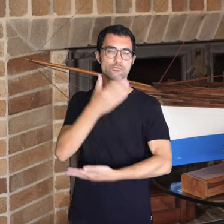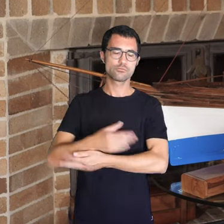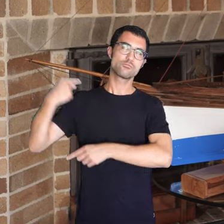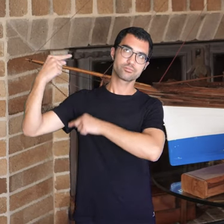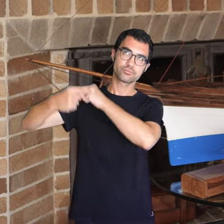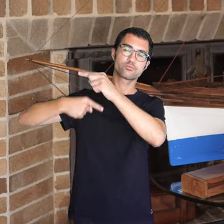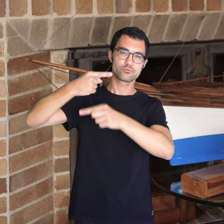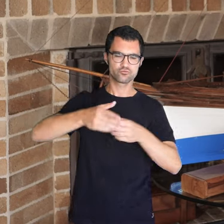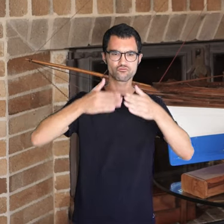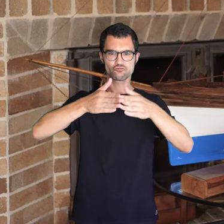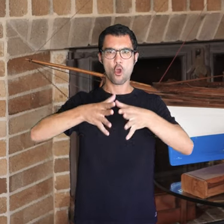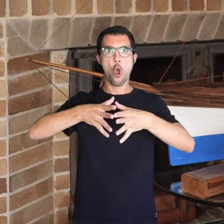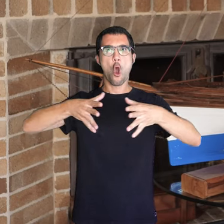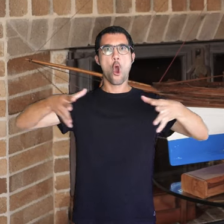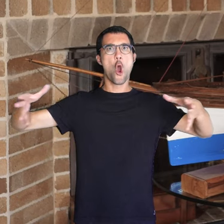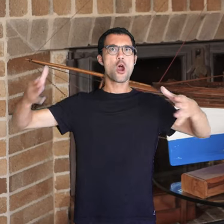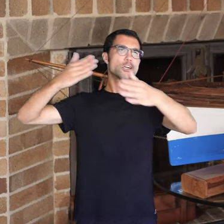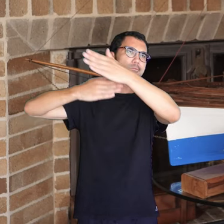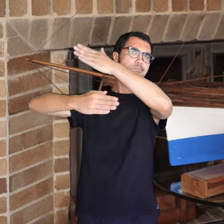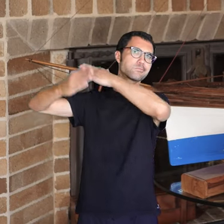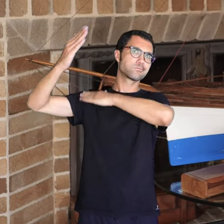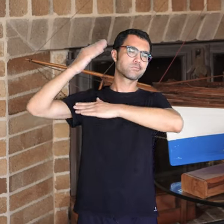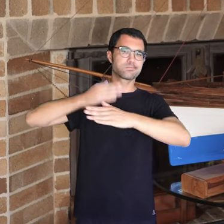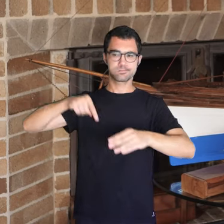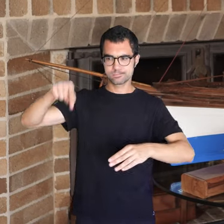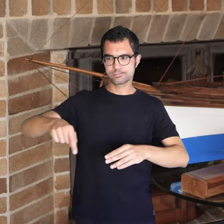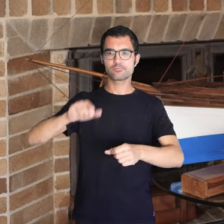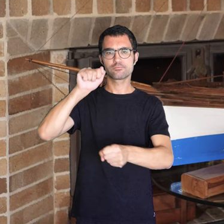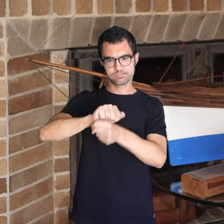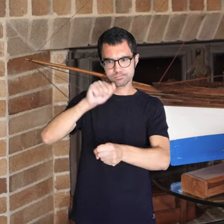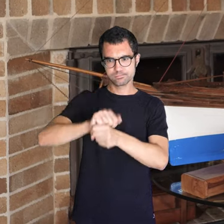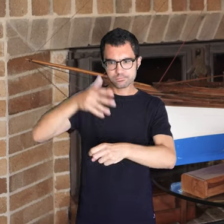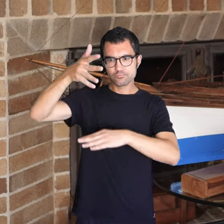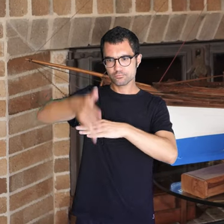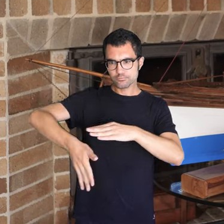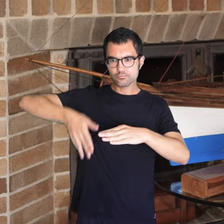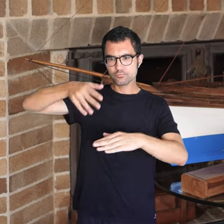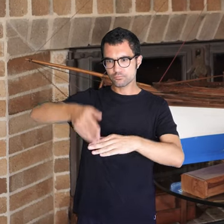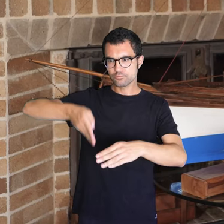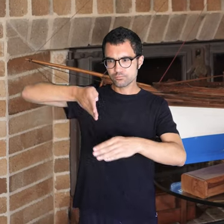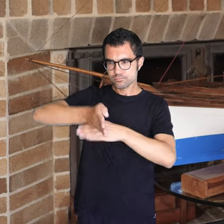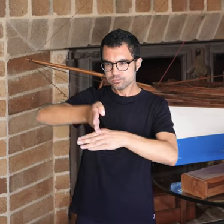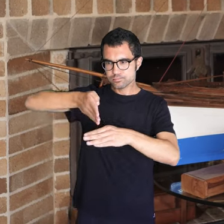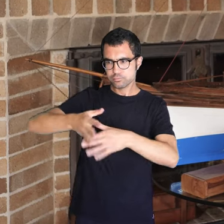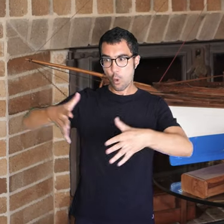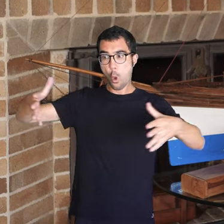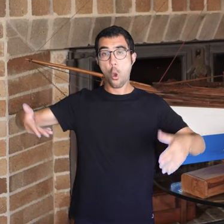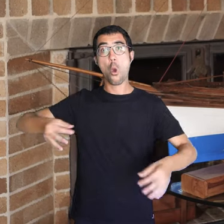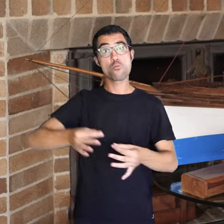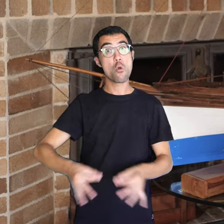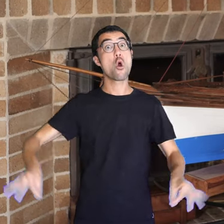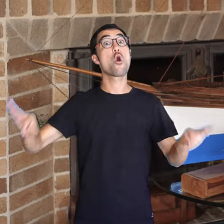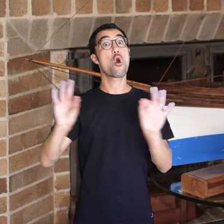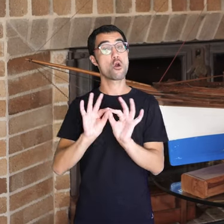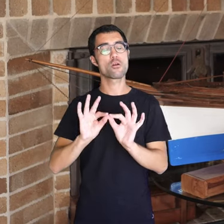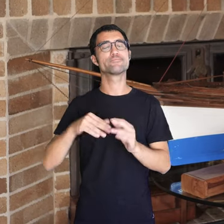i feien barcos grossos. En aquell temps hi havia una drassana bastant important. I també després se dedicaren